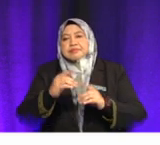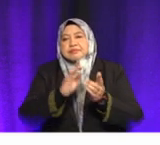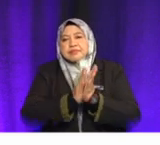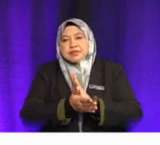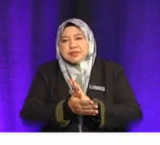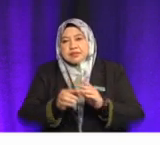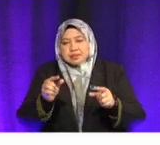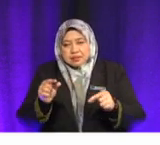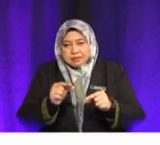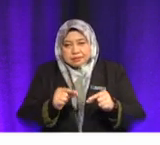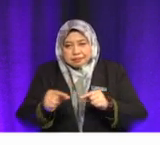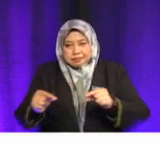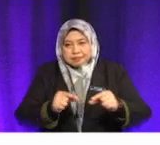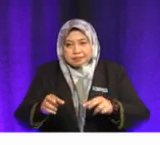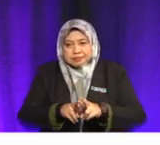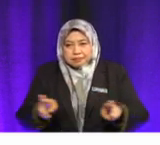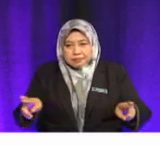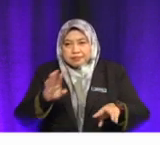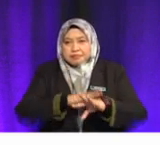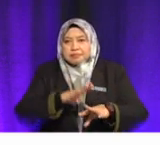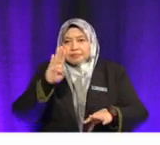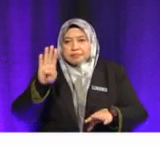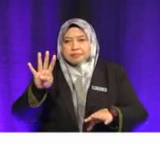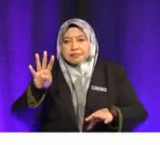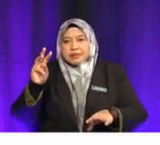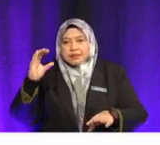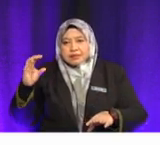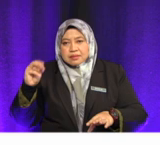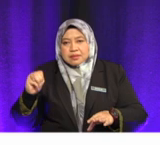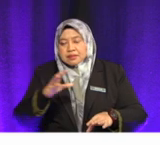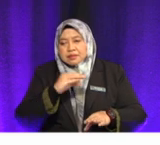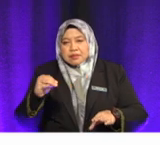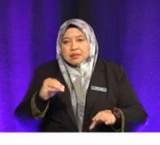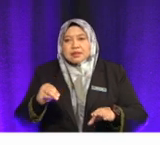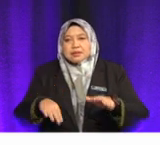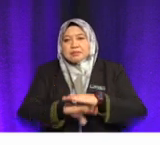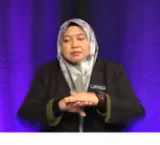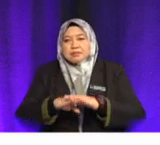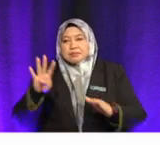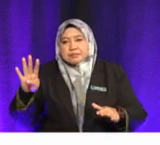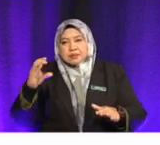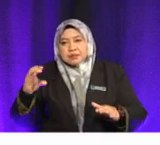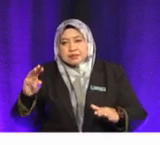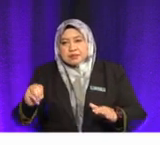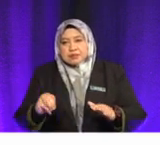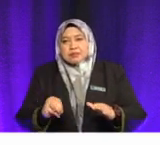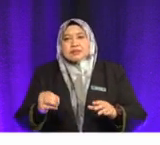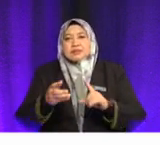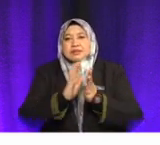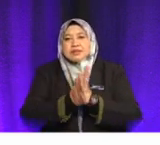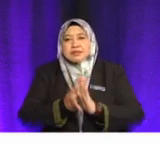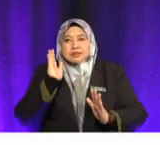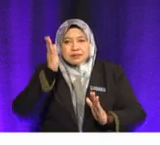penggaris kita ke atas 4 unit dan pemanis kita ke bawah 4 unit jadi kita mendapat 2 lokes